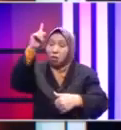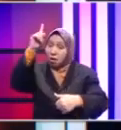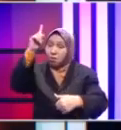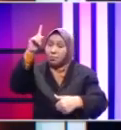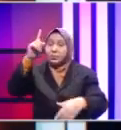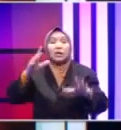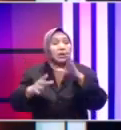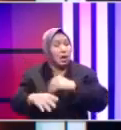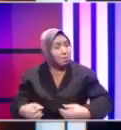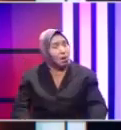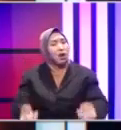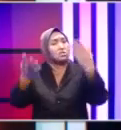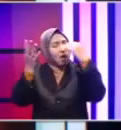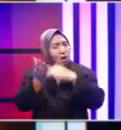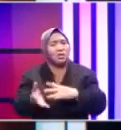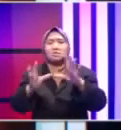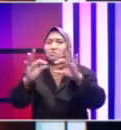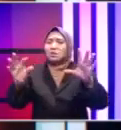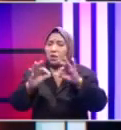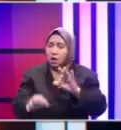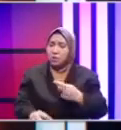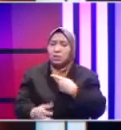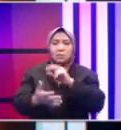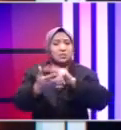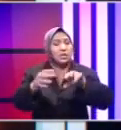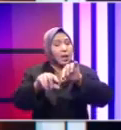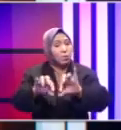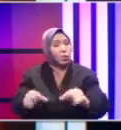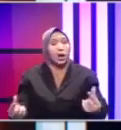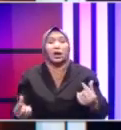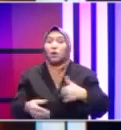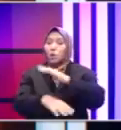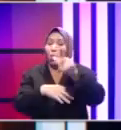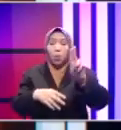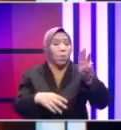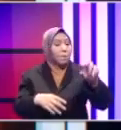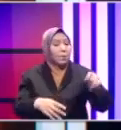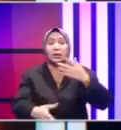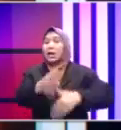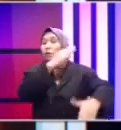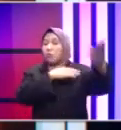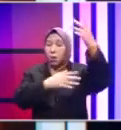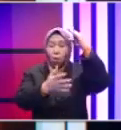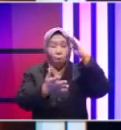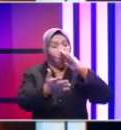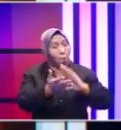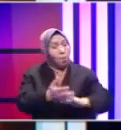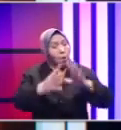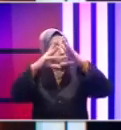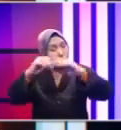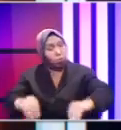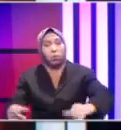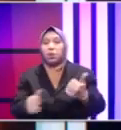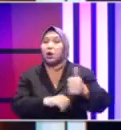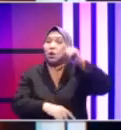dan banyak lagi kisah-kisah kalau kita baca dalam dalam Alquran bahwa umat yang terdahulu dihindarkan dan dihancurkan oleh